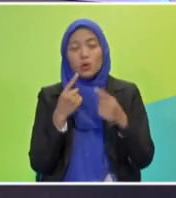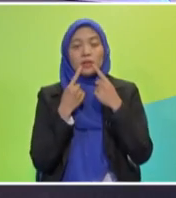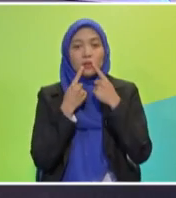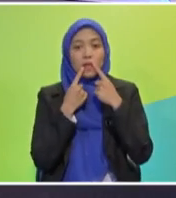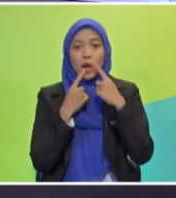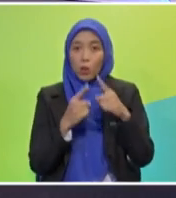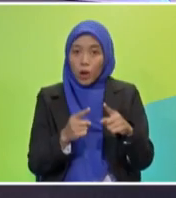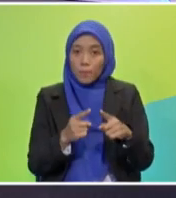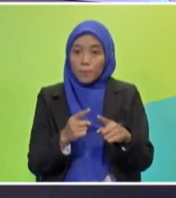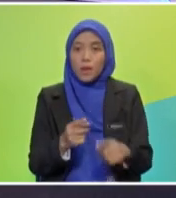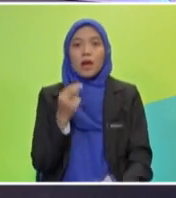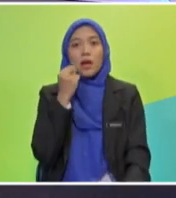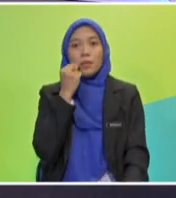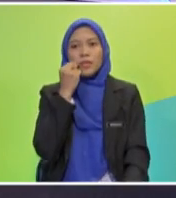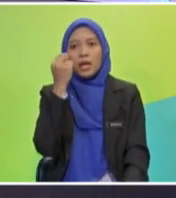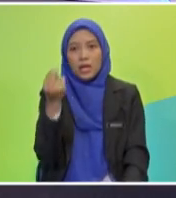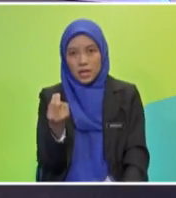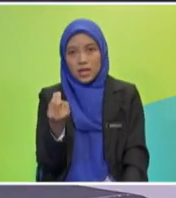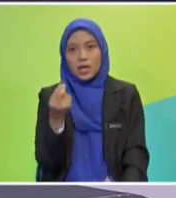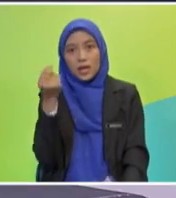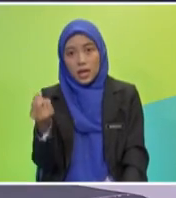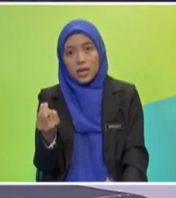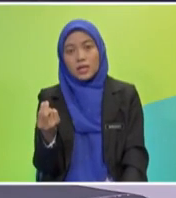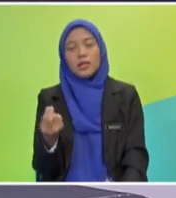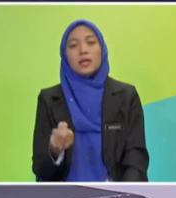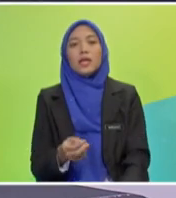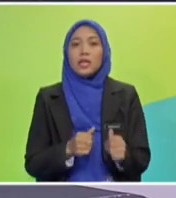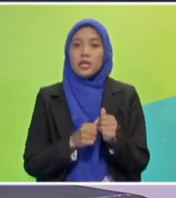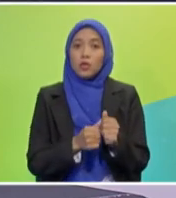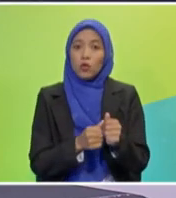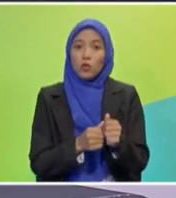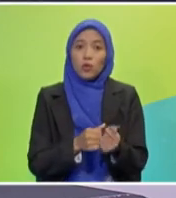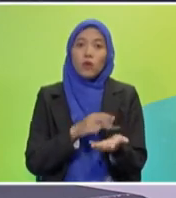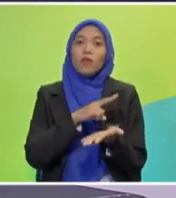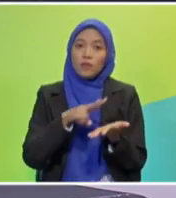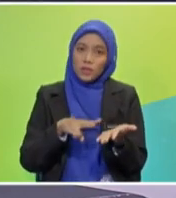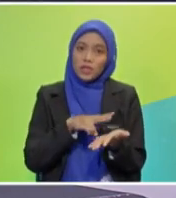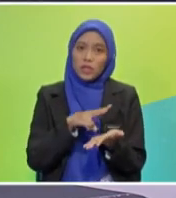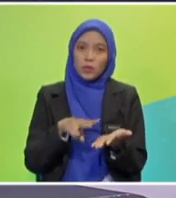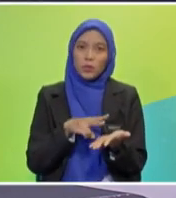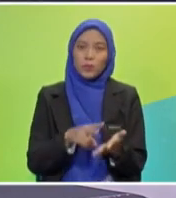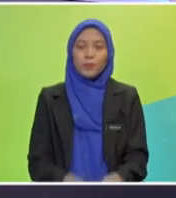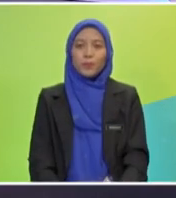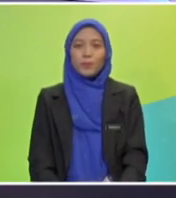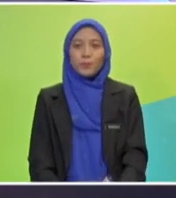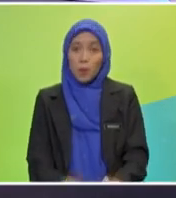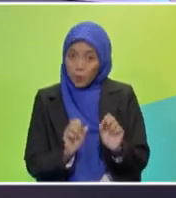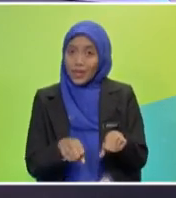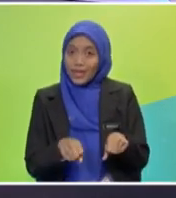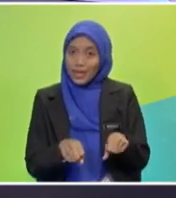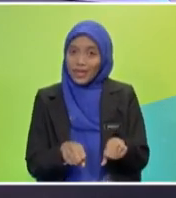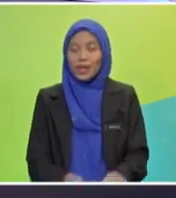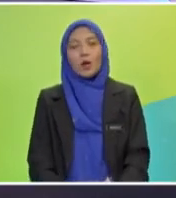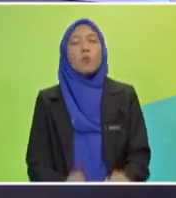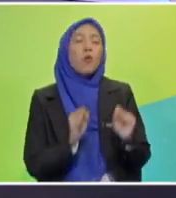pesanan berdasarkan dialog yang baru saja cikgu paparkan tadi ataupun berdasarkan video tadi. Rasanya boleh ke Amira? Boleh cikgu.